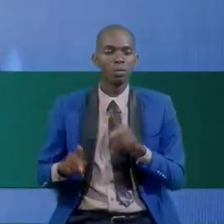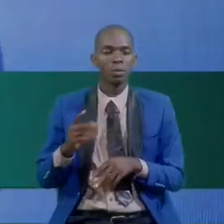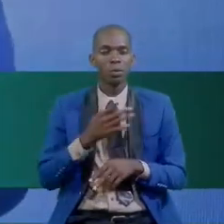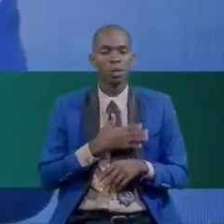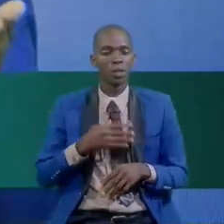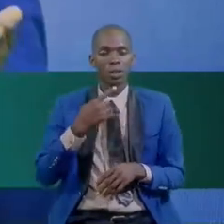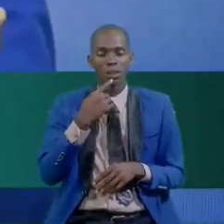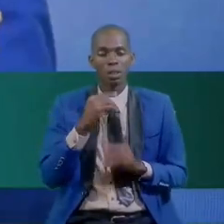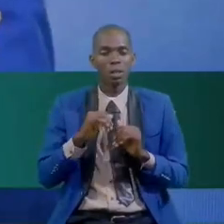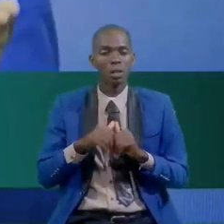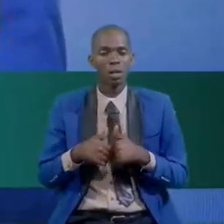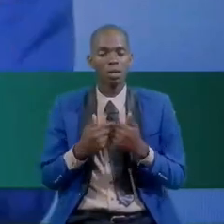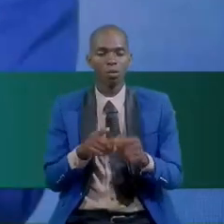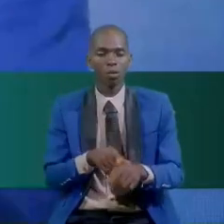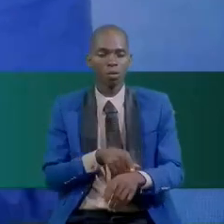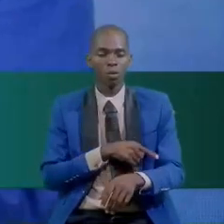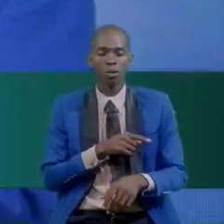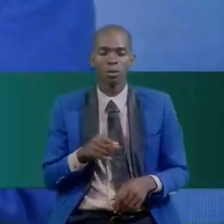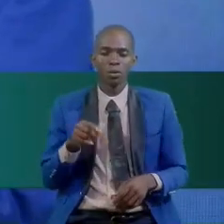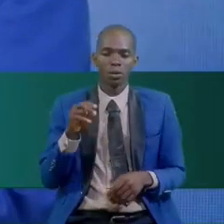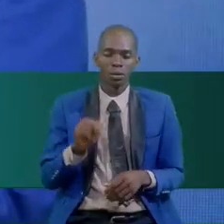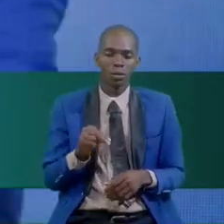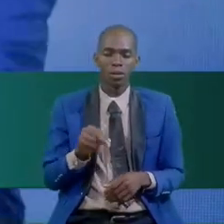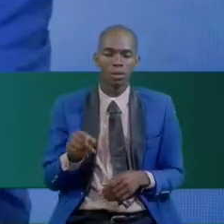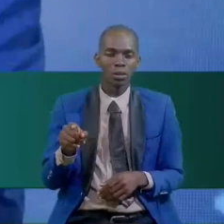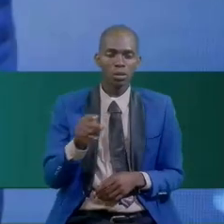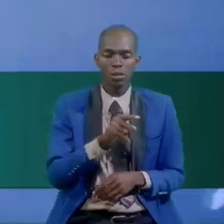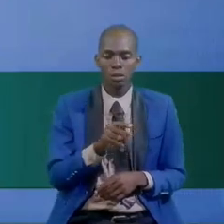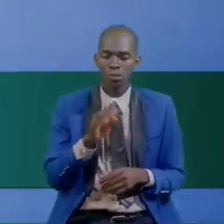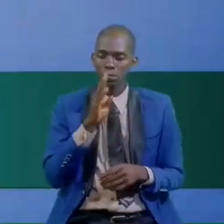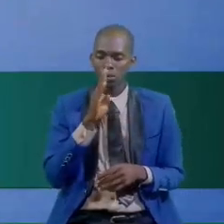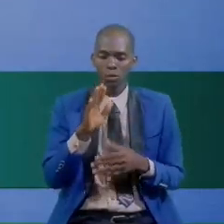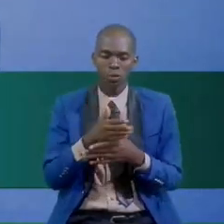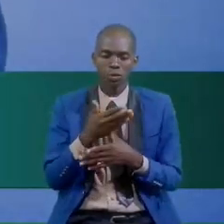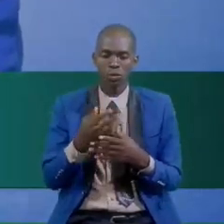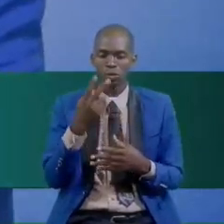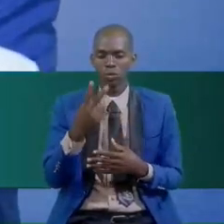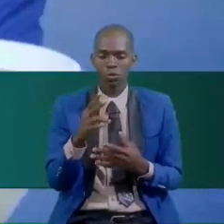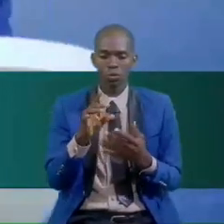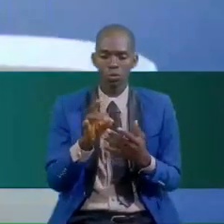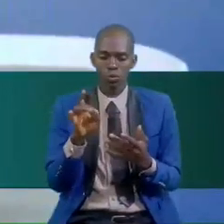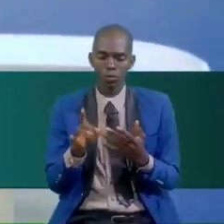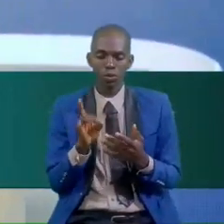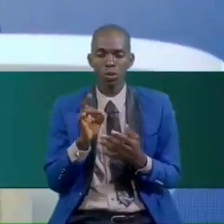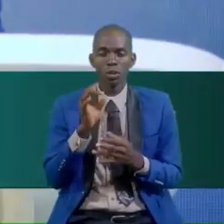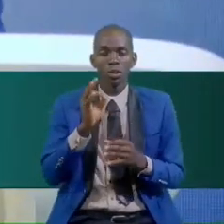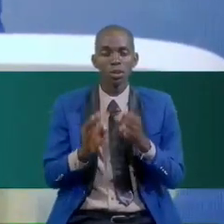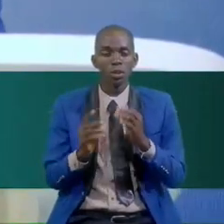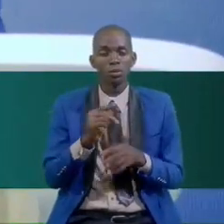Élie s'approcha de tout le peuple et dit, jusqu'à quand clocherez-vous des deux côtés? Si l'Éternel est